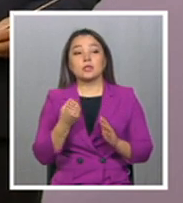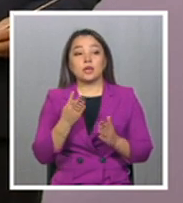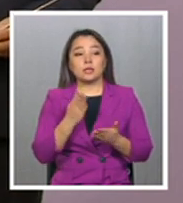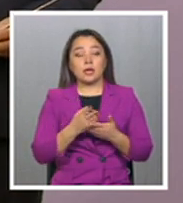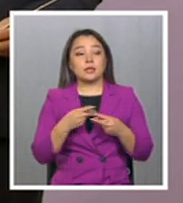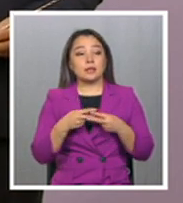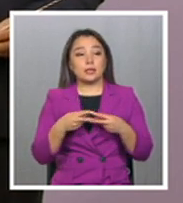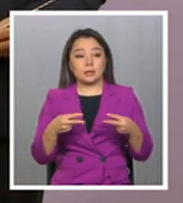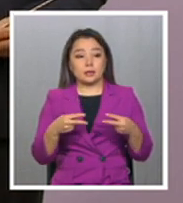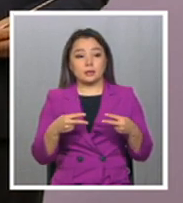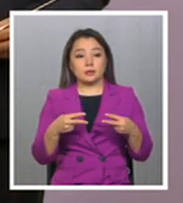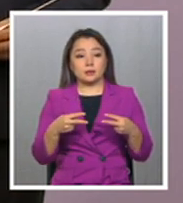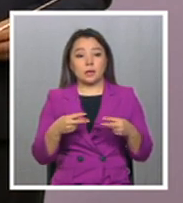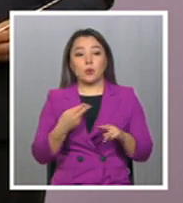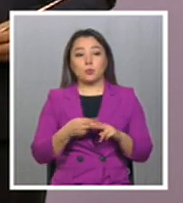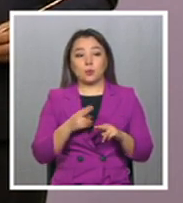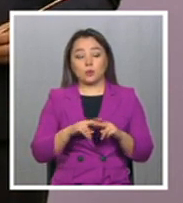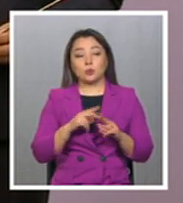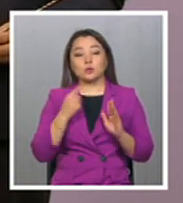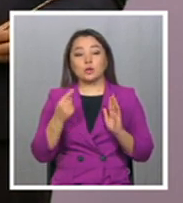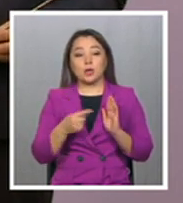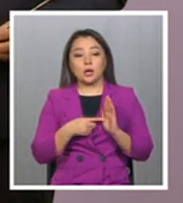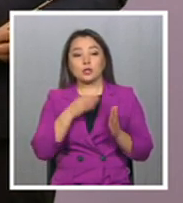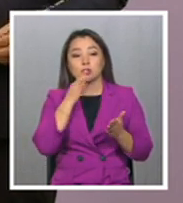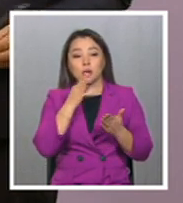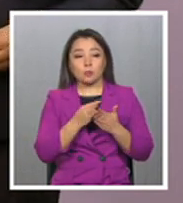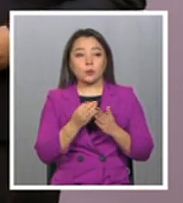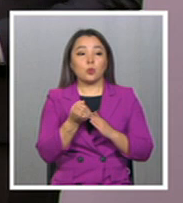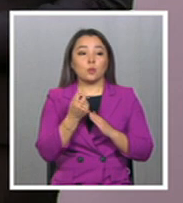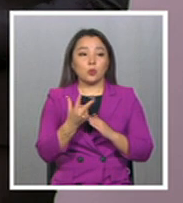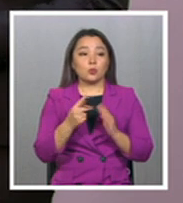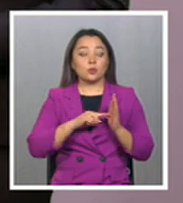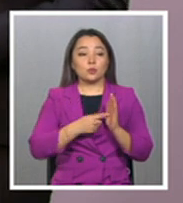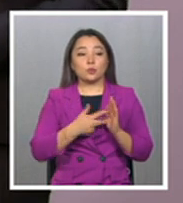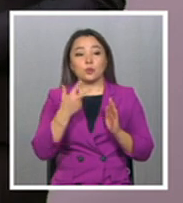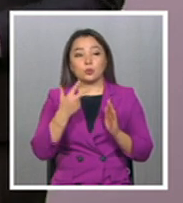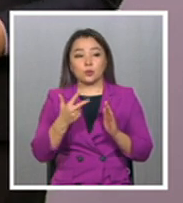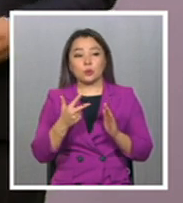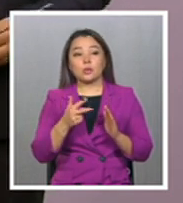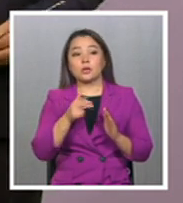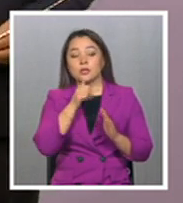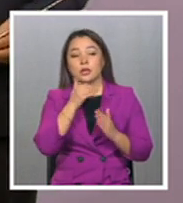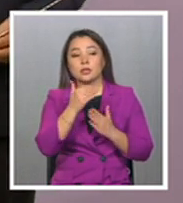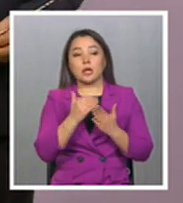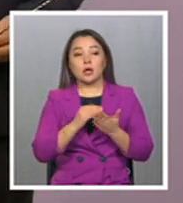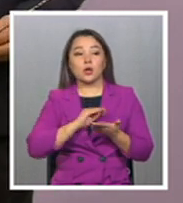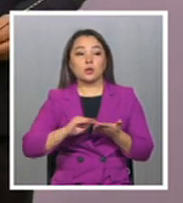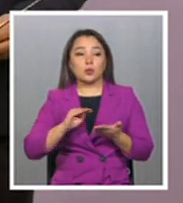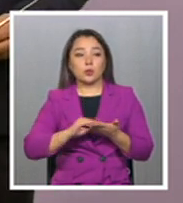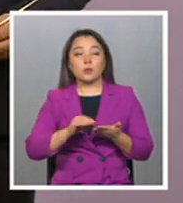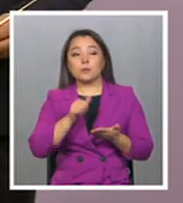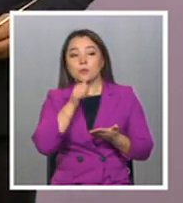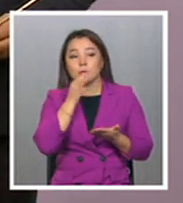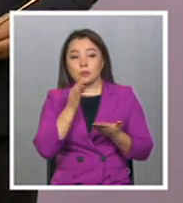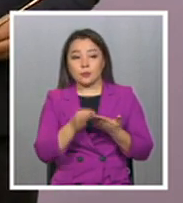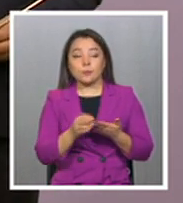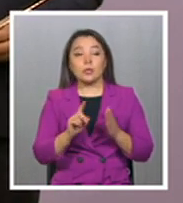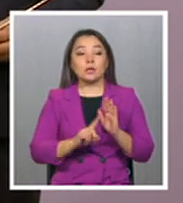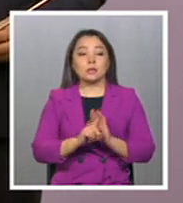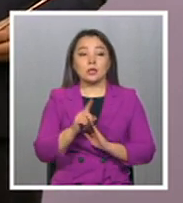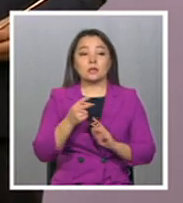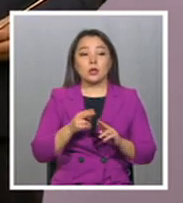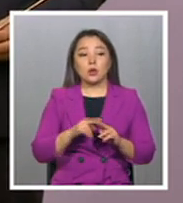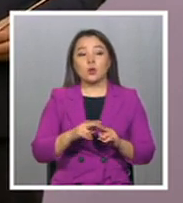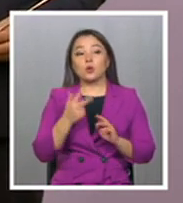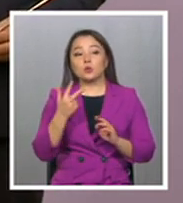тең? Бұл сұраққа жауап беру үшін 13 пен 3-ті баған түрінде көбейтейік. Алдымен 3